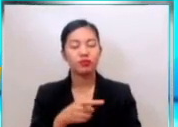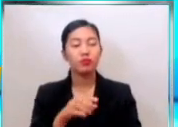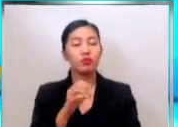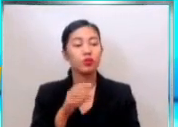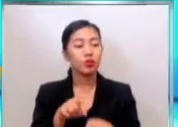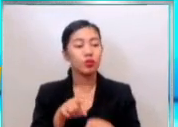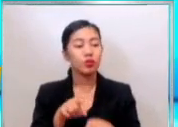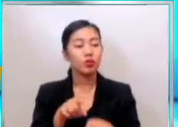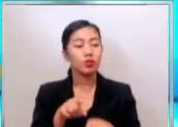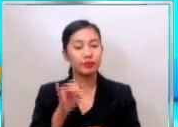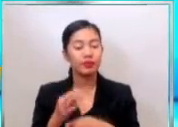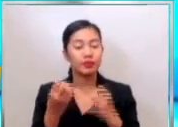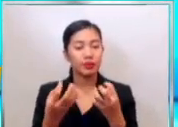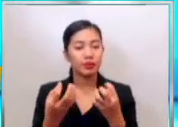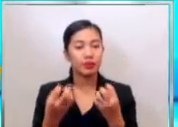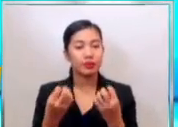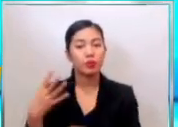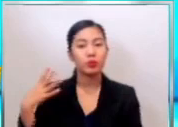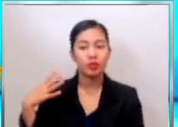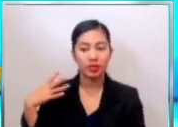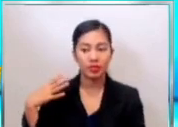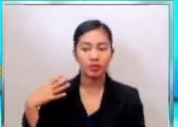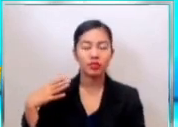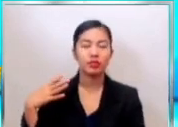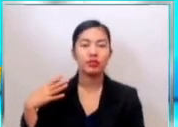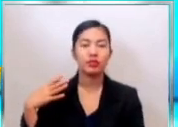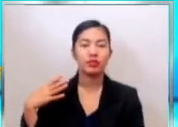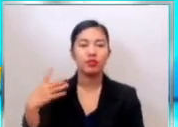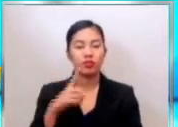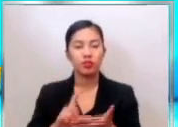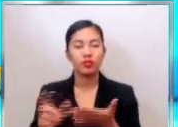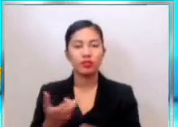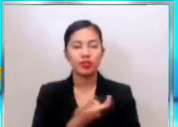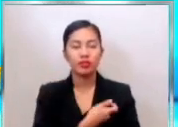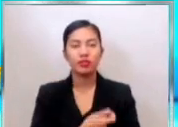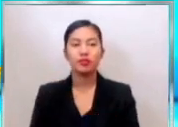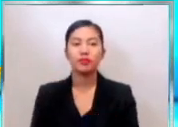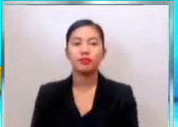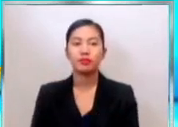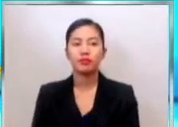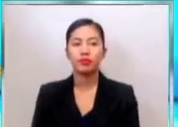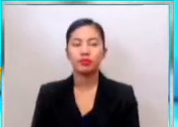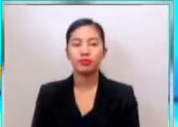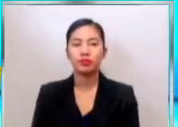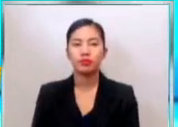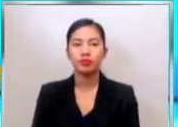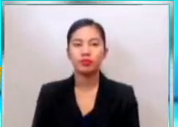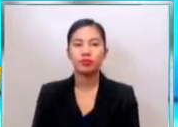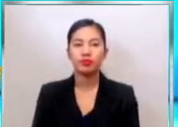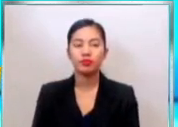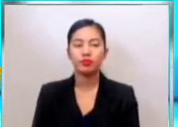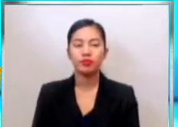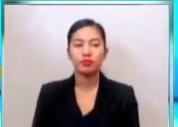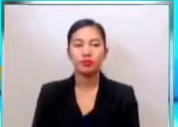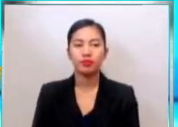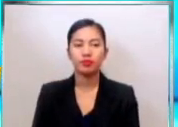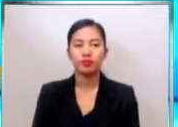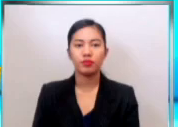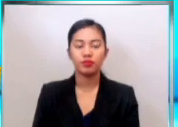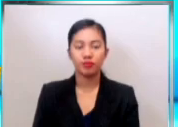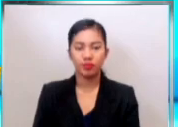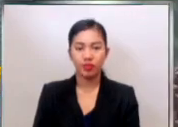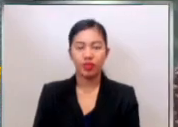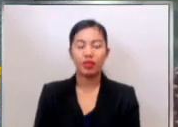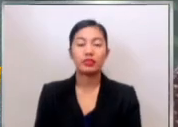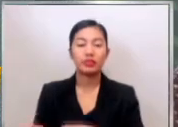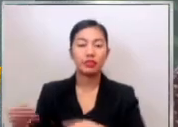mga manggagawang naghihintay hanggang sa ngayon ng kanilang bakuna? Well, ang TUCP, ang Trade Union Congress of the Philippines, Rafi,